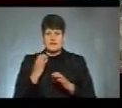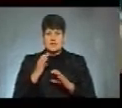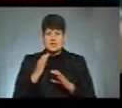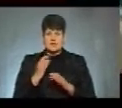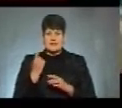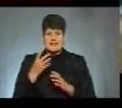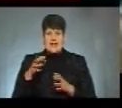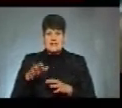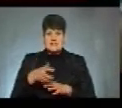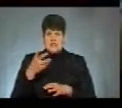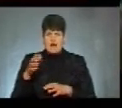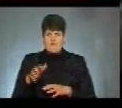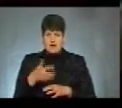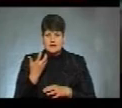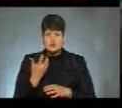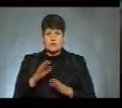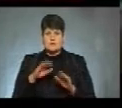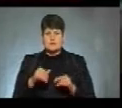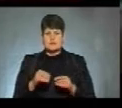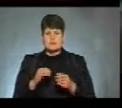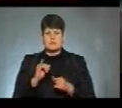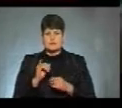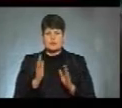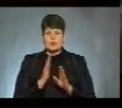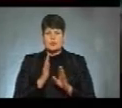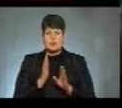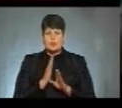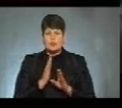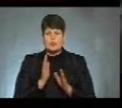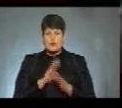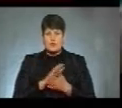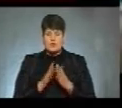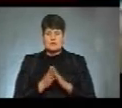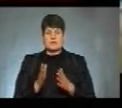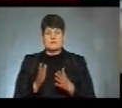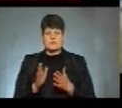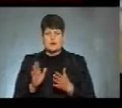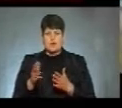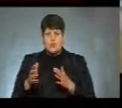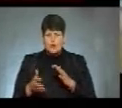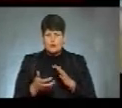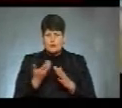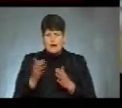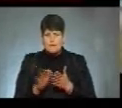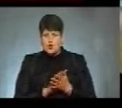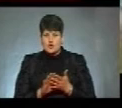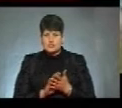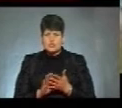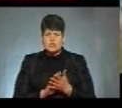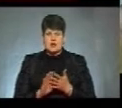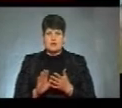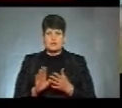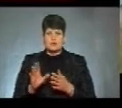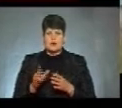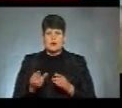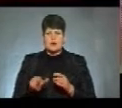екскаватор. Вибираємо наслідок після негоди, затопило нам кювети, прибираємо, поглибляємо, розчищаємо. Прибираємо